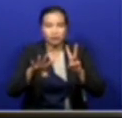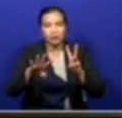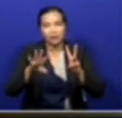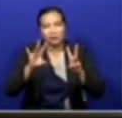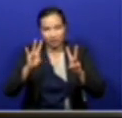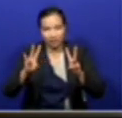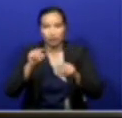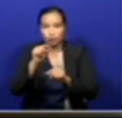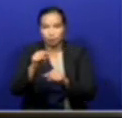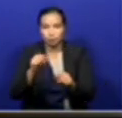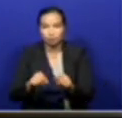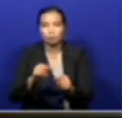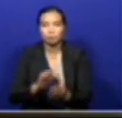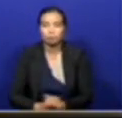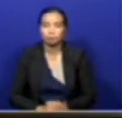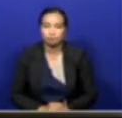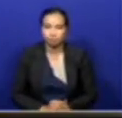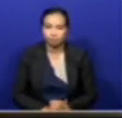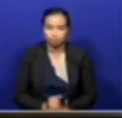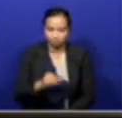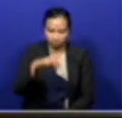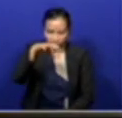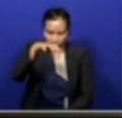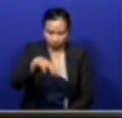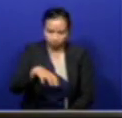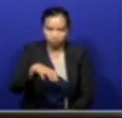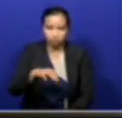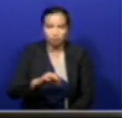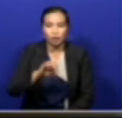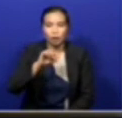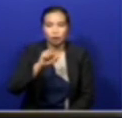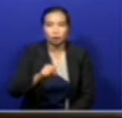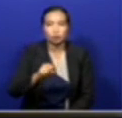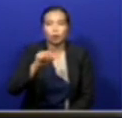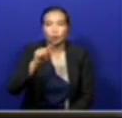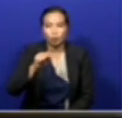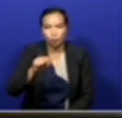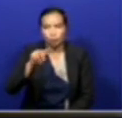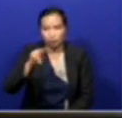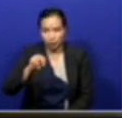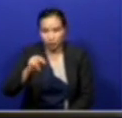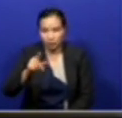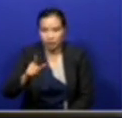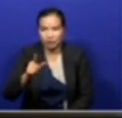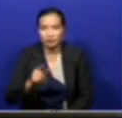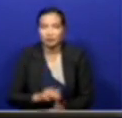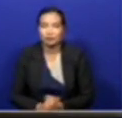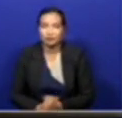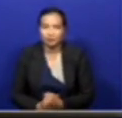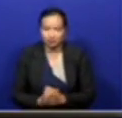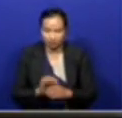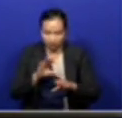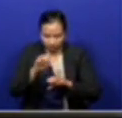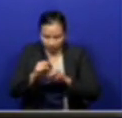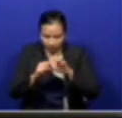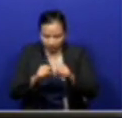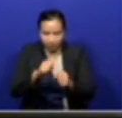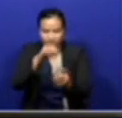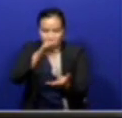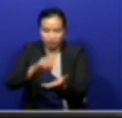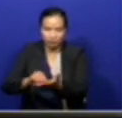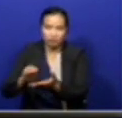6.47% แล้วทางสำนักงานสตง.เนี่ยค่ะในข้อสังเกตและผลการตรวจสอบบอกว่